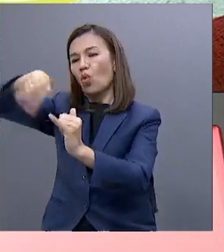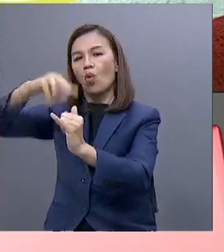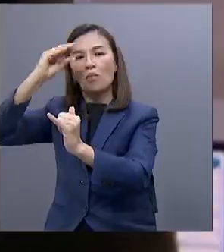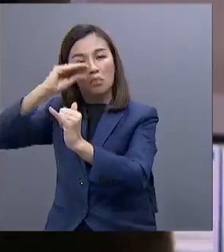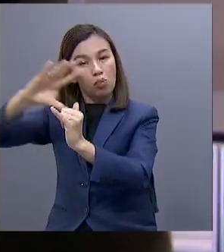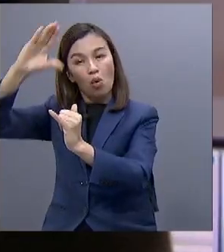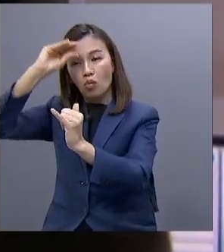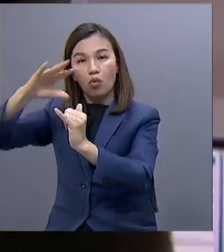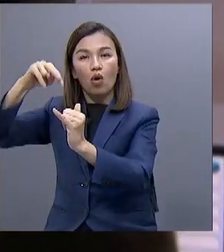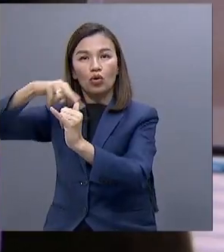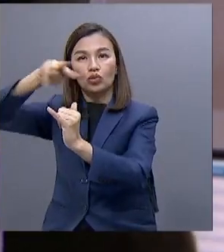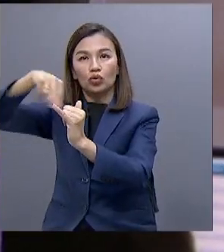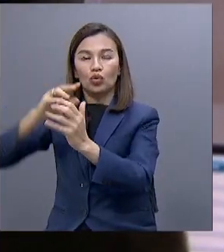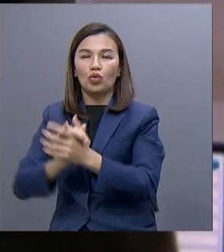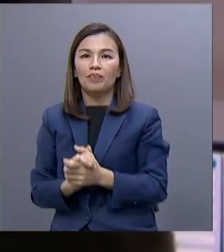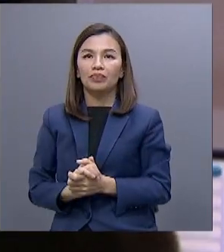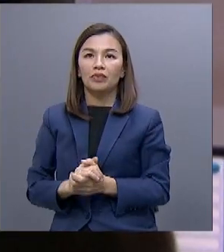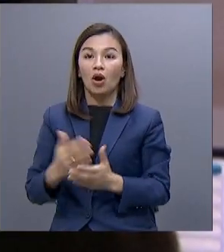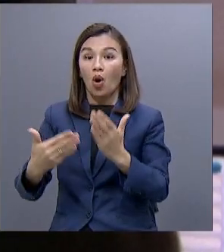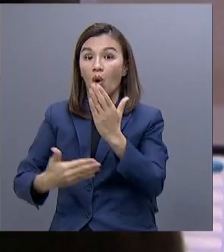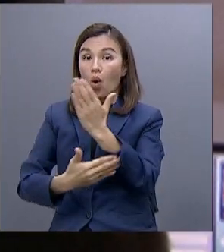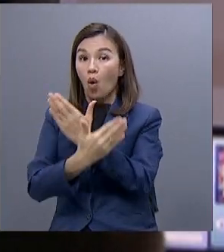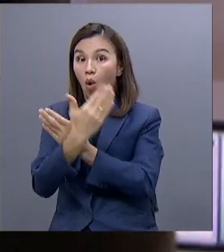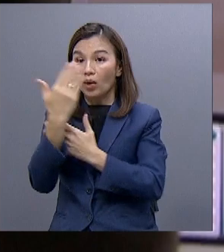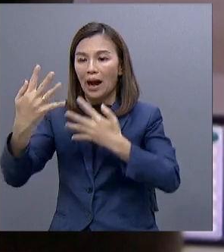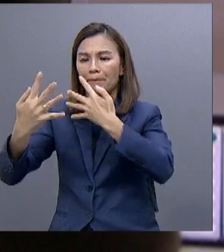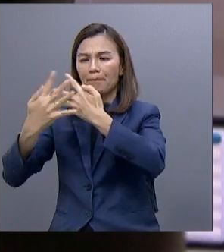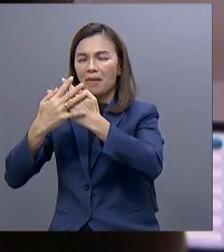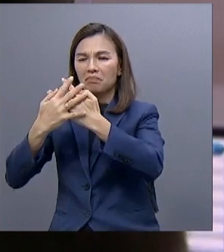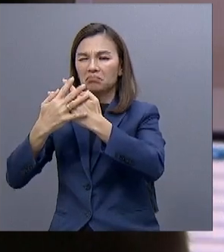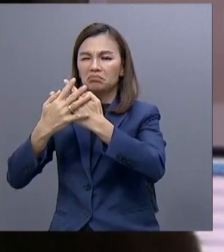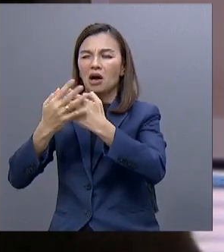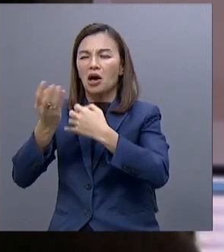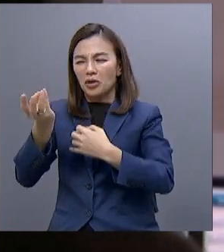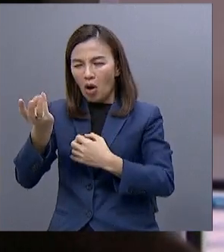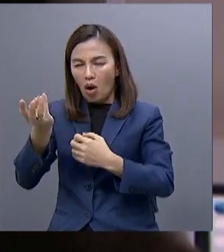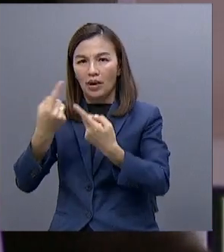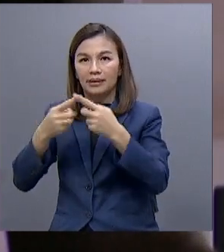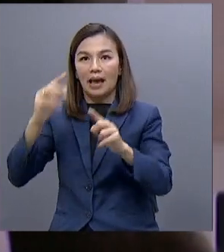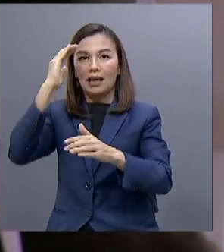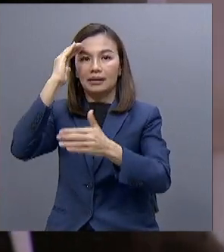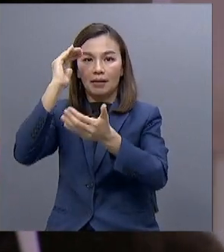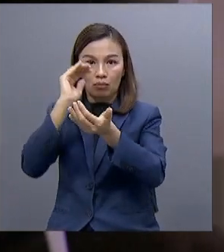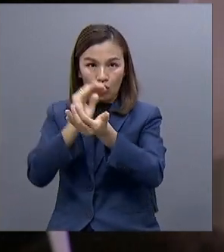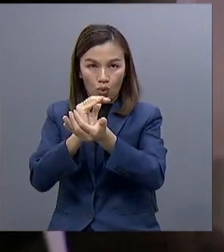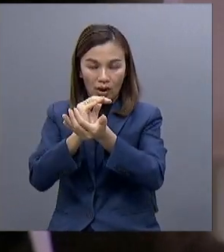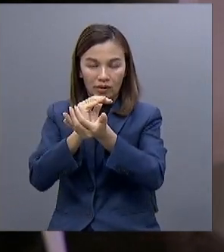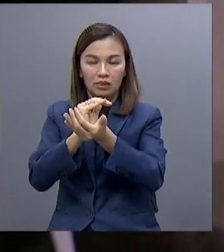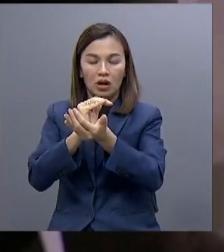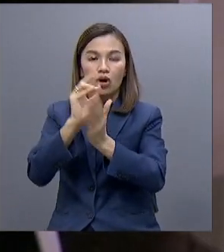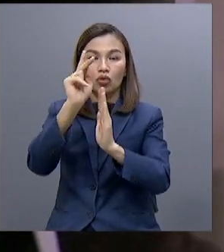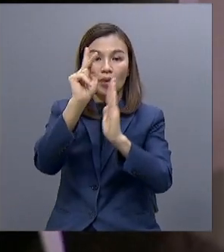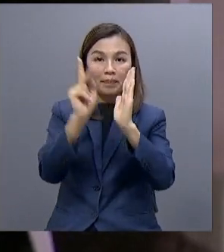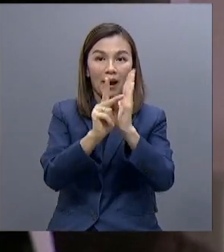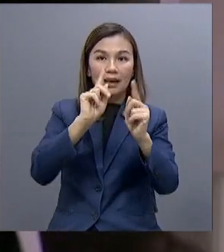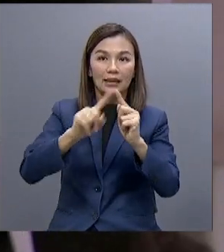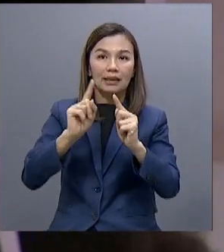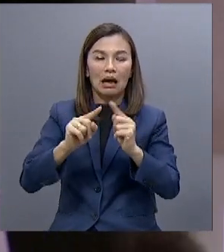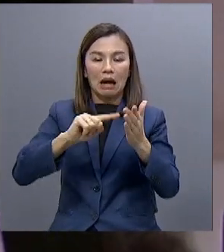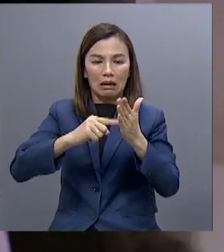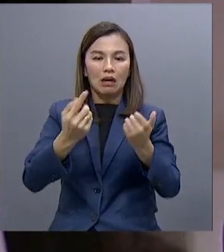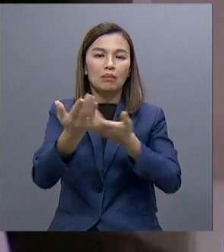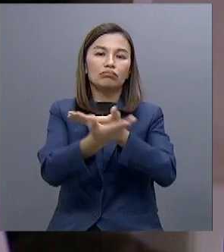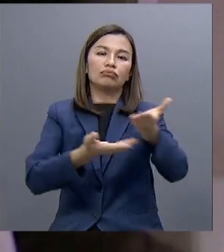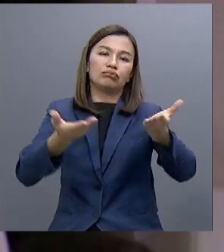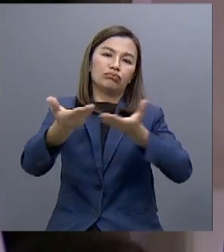ว่าจะมีความเป็นไปได้น้อยมากนะคะแต่ก็มีรายงานว่าตำรวจลับและหน่วยงานบังคับใช้กฎหมายเริ่มหารือถึงเรื่องนี้